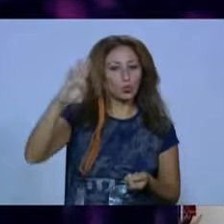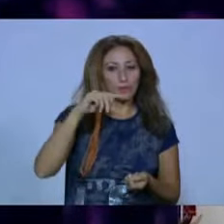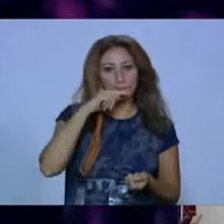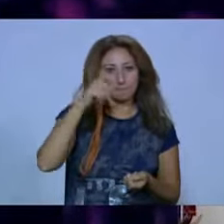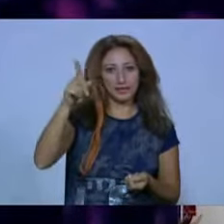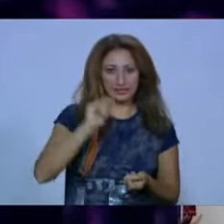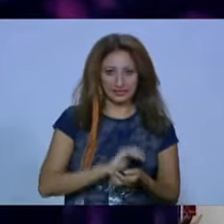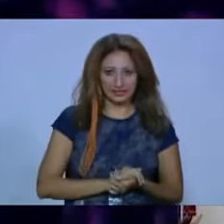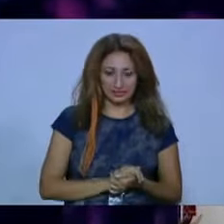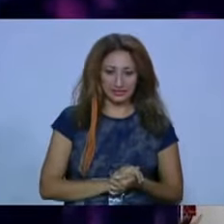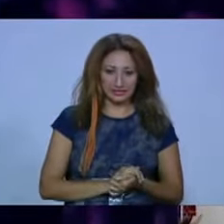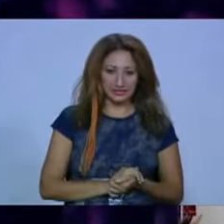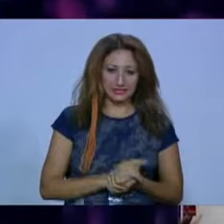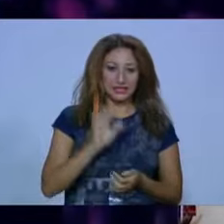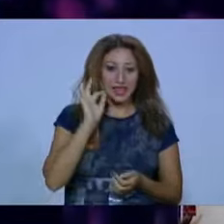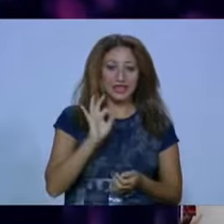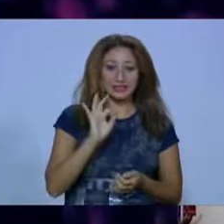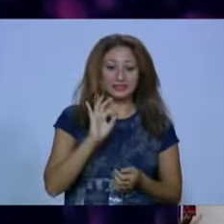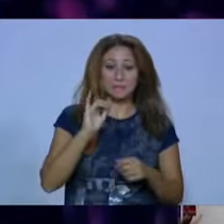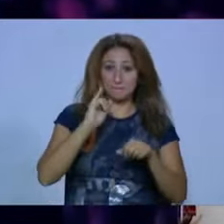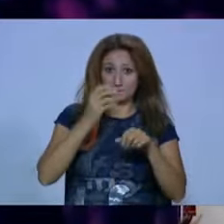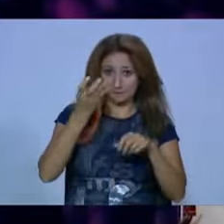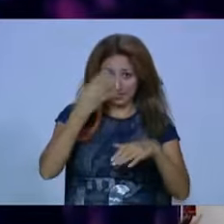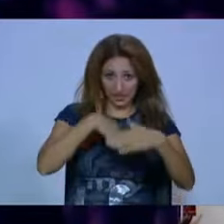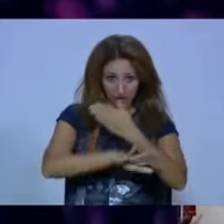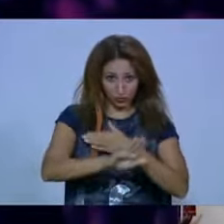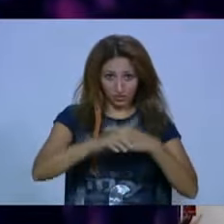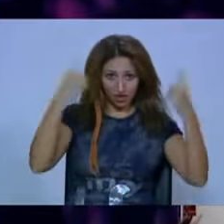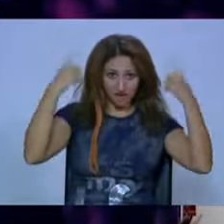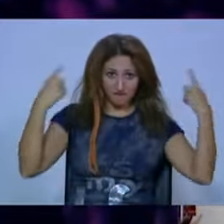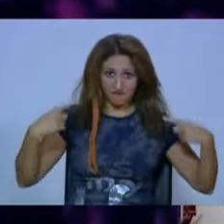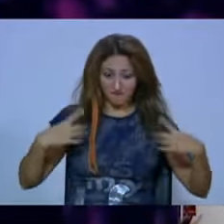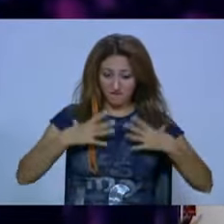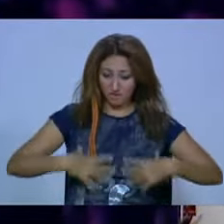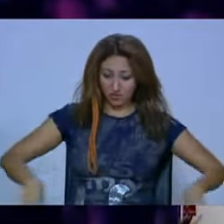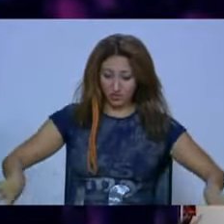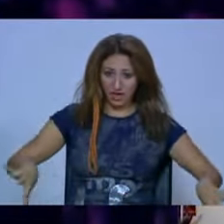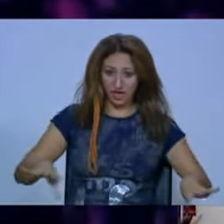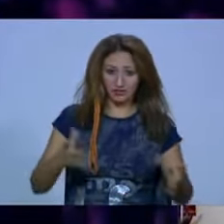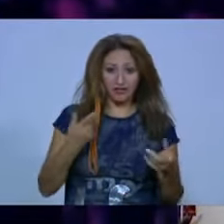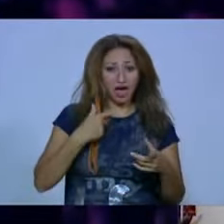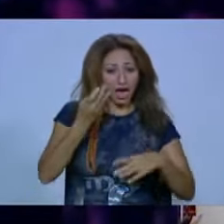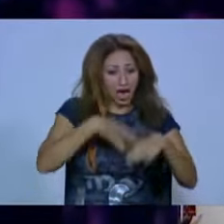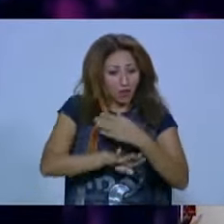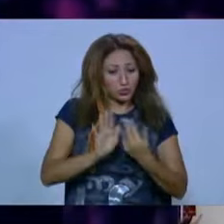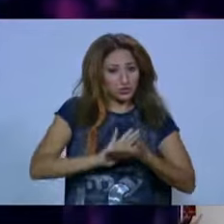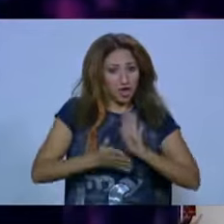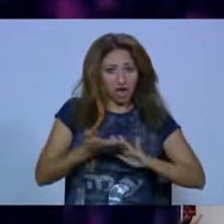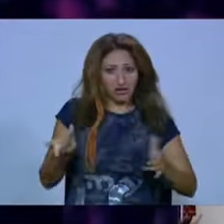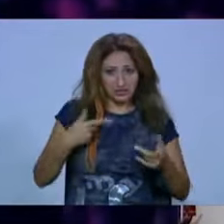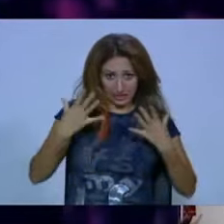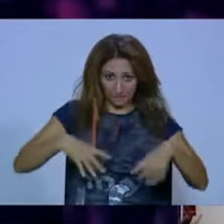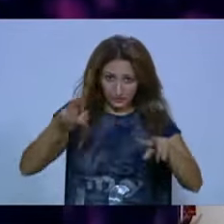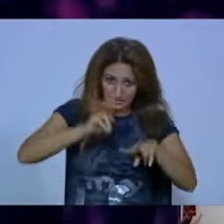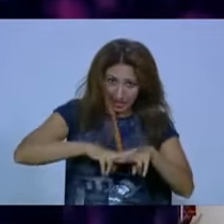ان كل واحده اتجوزت وعندها فستان فرح يعني خلاص اتجوزت هتلبسه تاني، يعني مش تلبسه